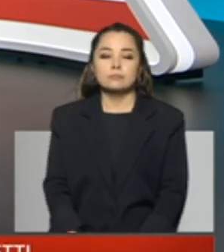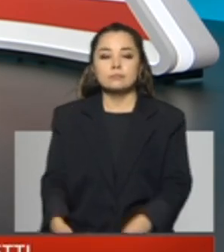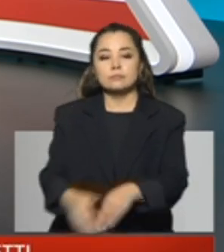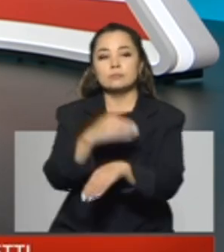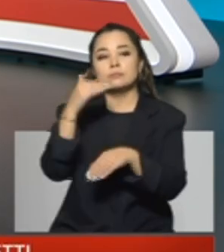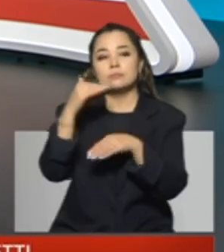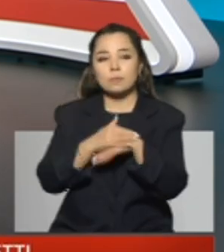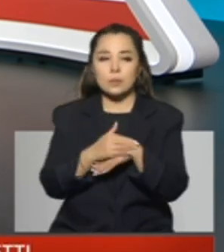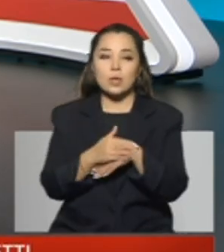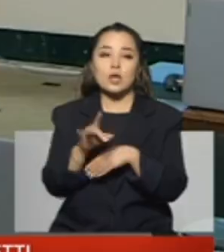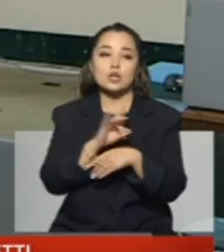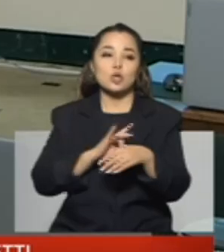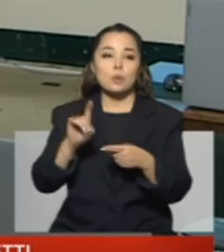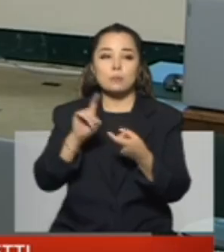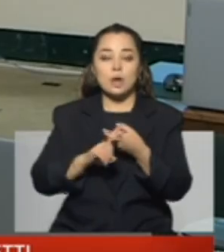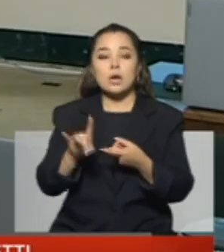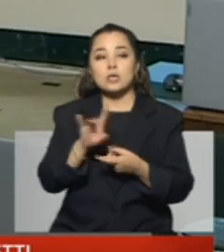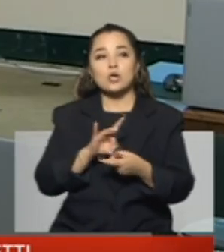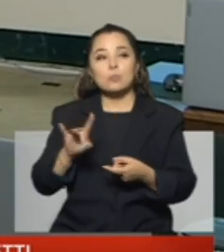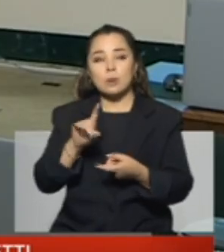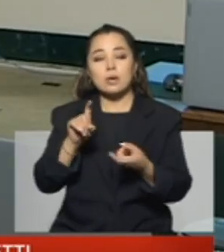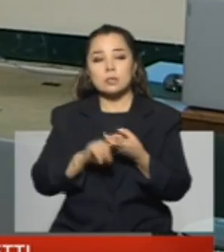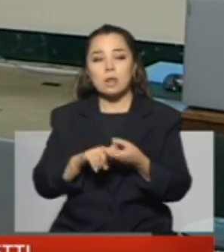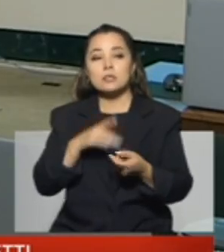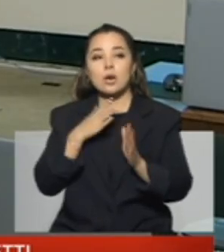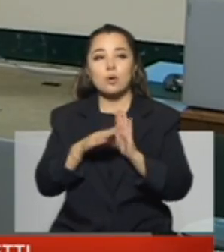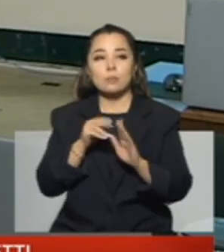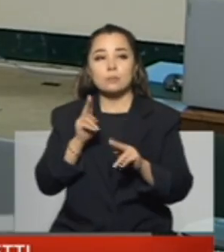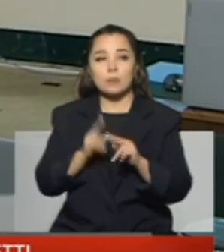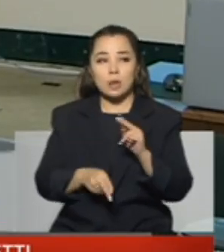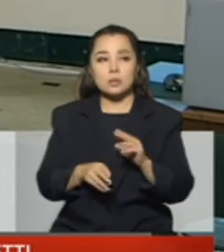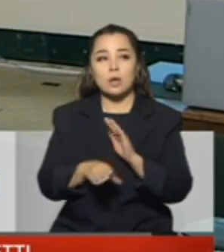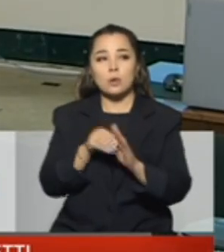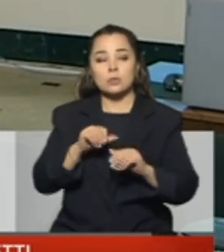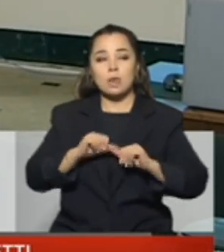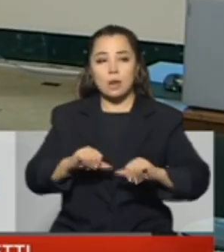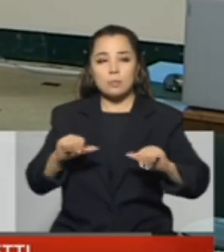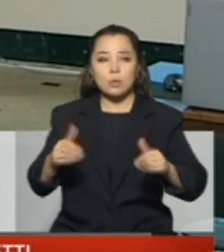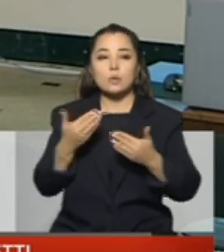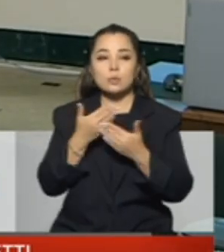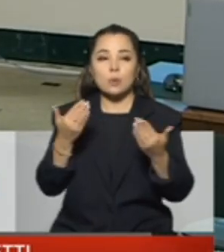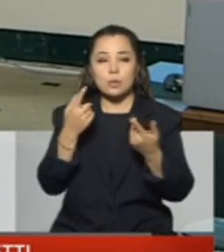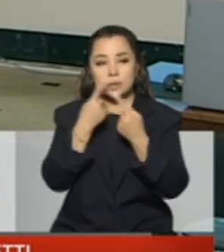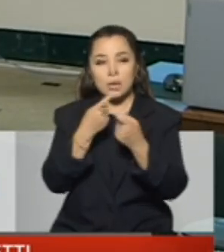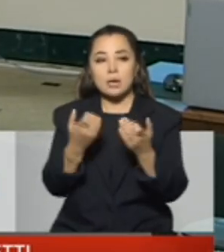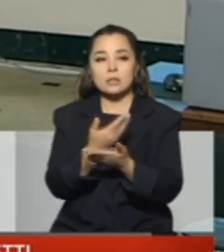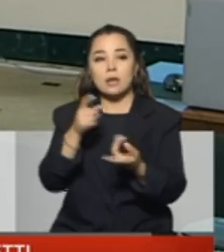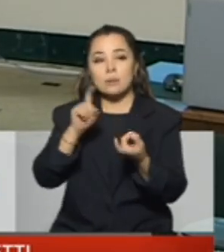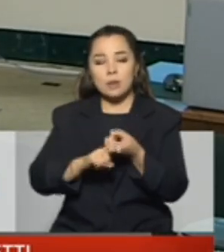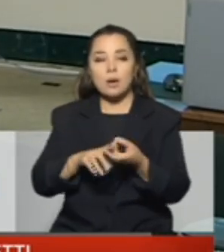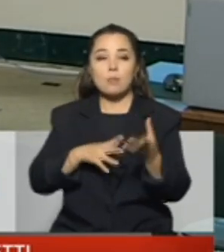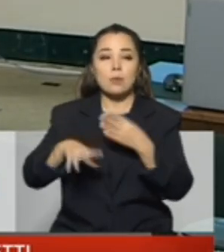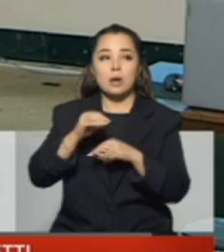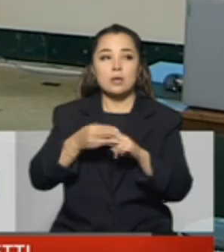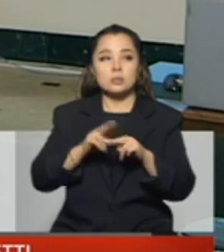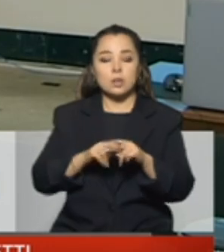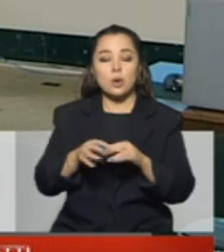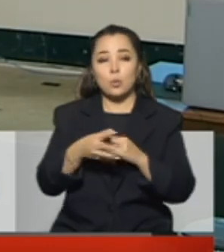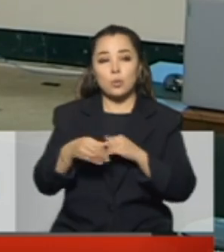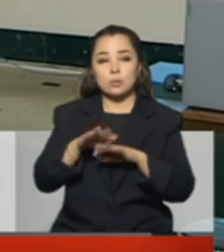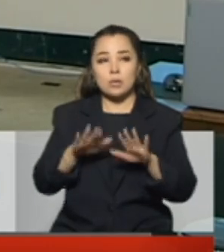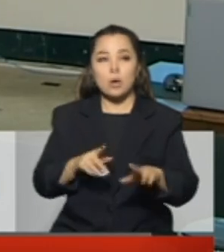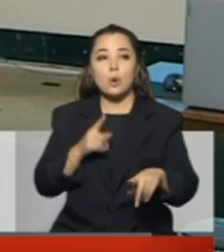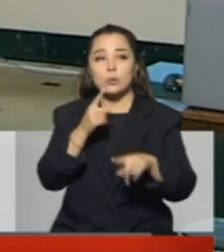Кешарық Шерхан, республика бойынша дауыс беру аяқталды. Орталық референдум комиссиясының соңғы мәліметтеріне сай, барлық өңірді